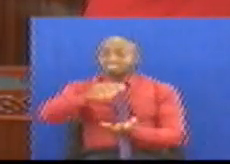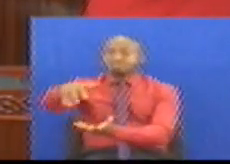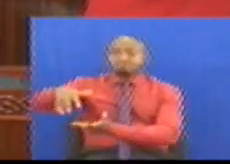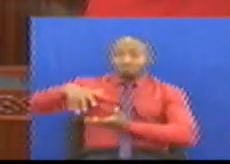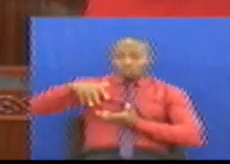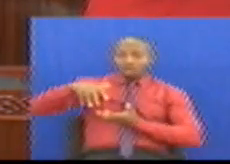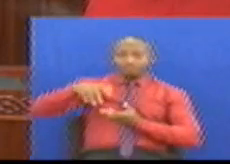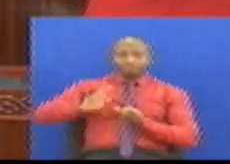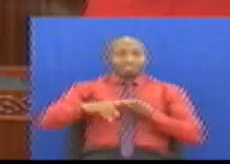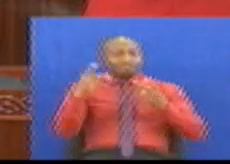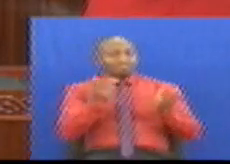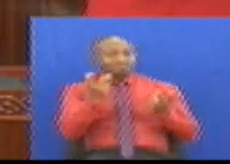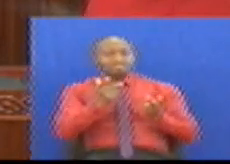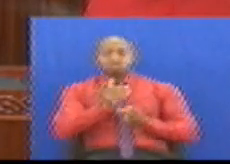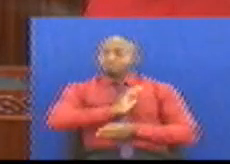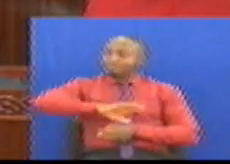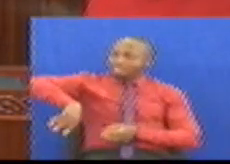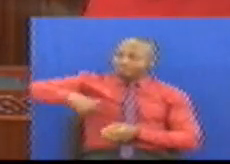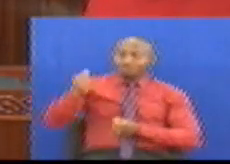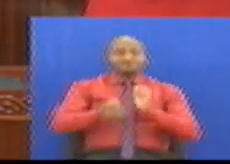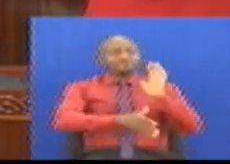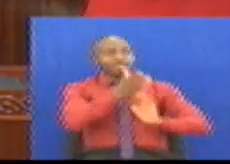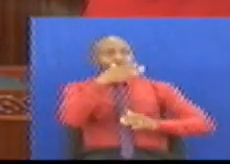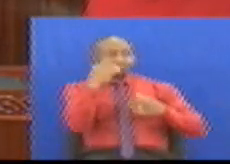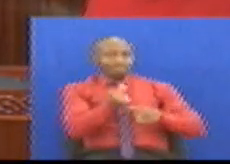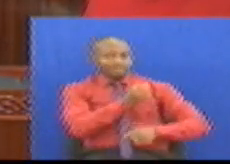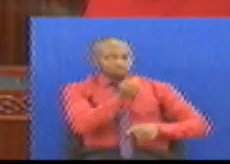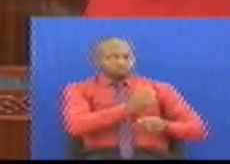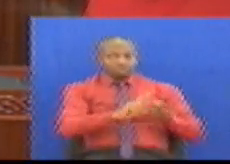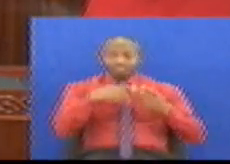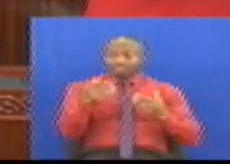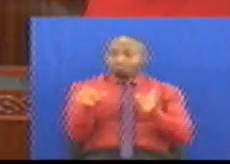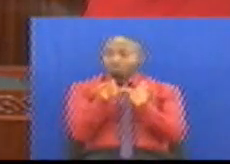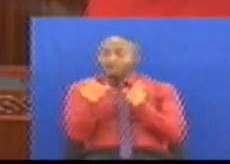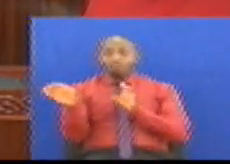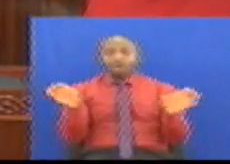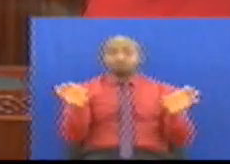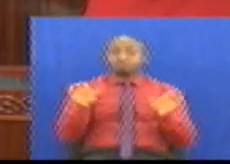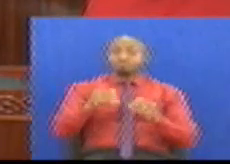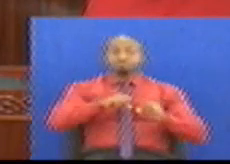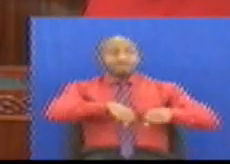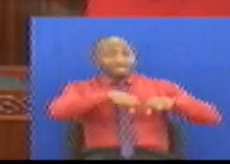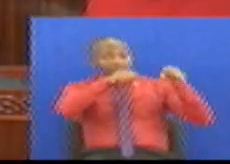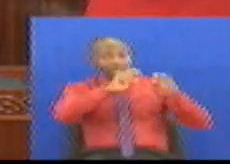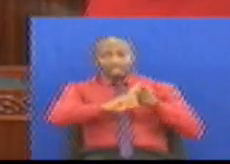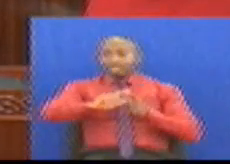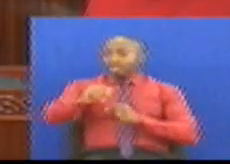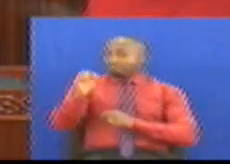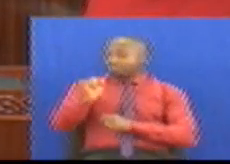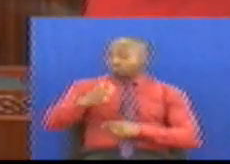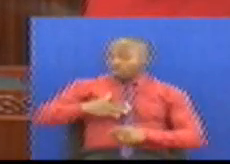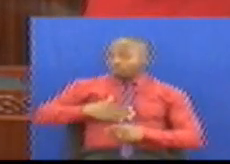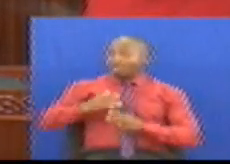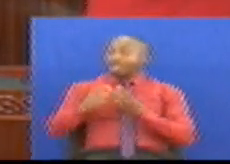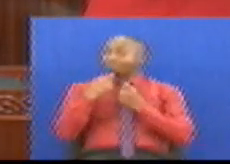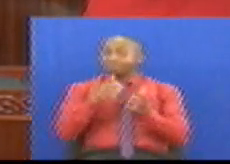tunasema tumeporwa vyanzo vya mapato. Sasa hii ya ugatwaji wa madaraka, rasmi mstaafu mzee wangu Chikota ameshaisema vizuri.